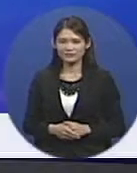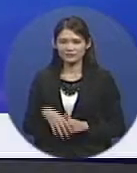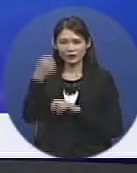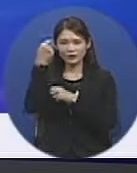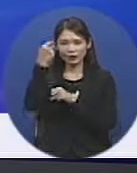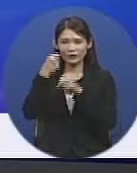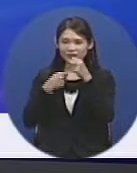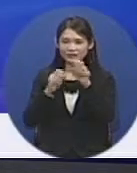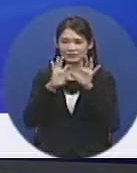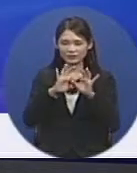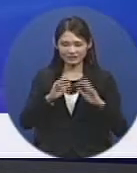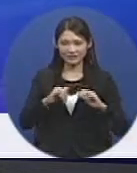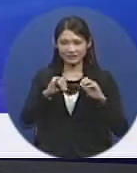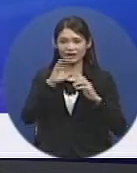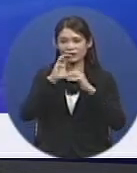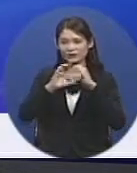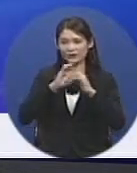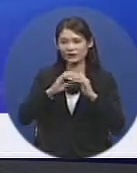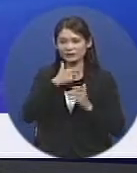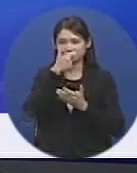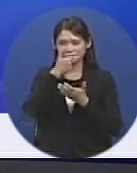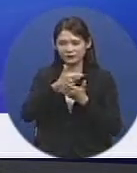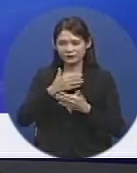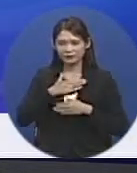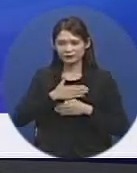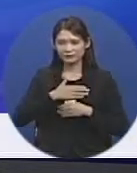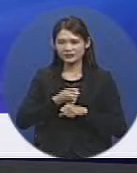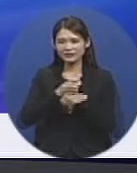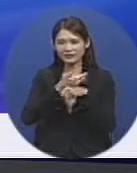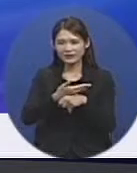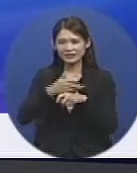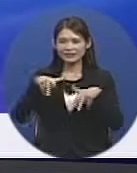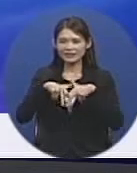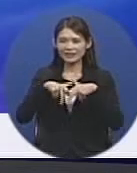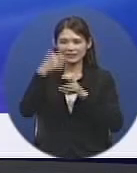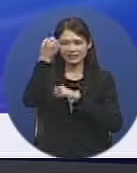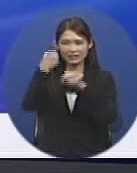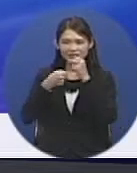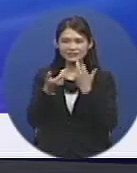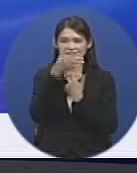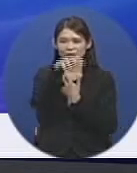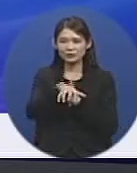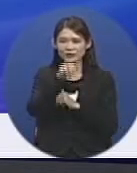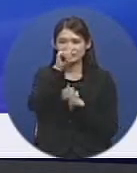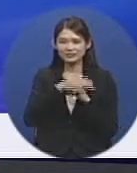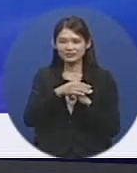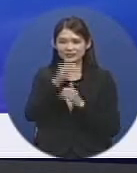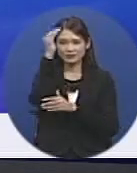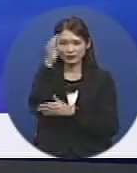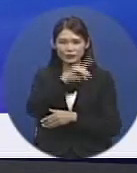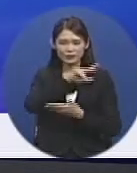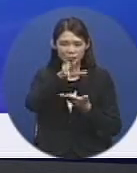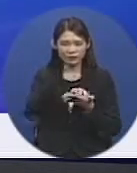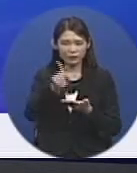연극을 통해 세상과 소통하고 훈훈한 감동을 전하는 장애인 연극제가 제주에서 열렸습니다. 어떤 이야기들이 무대